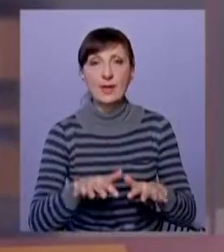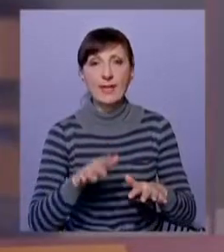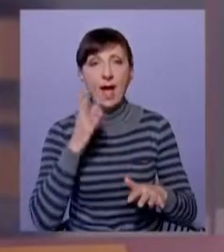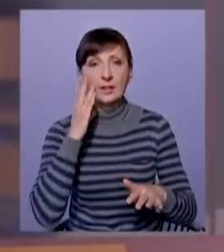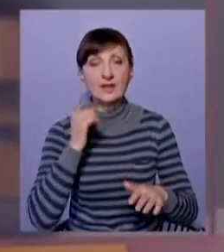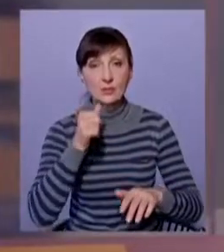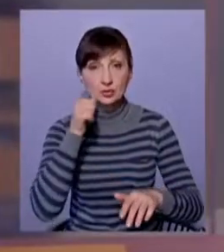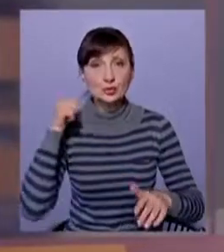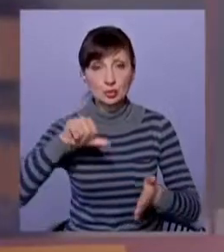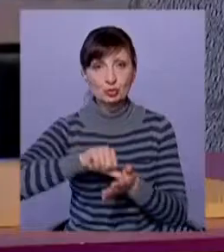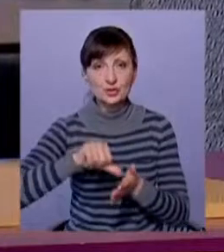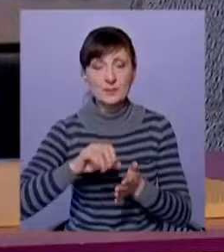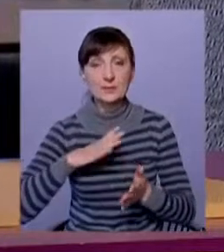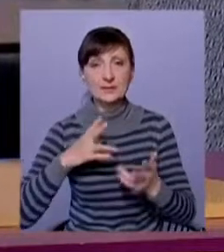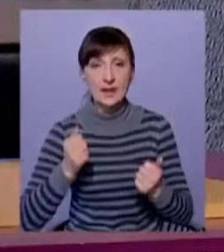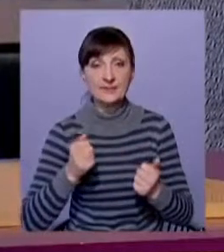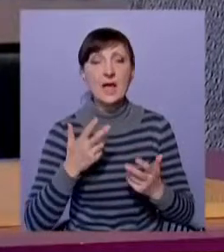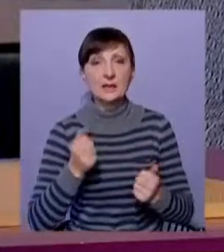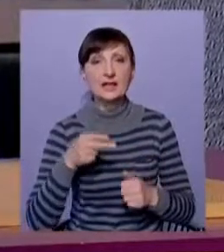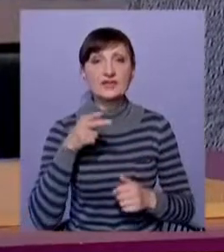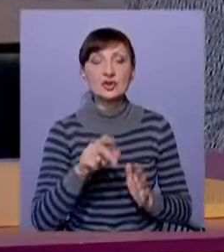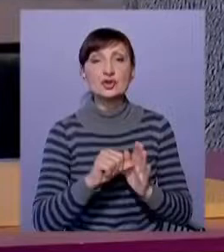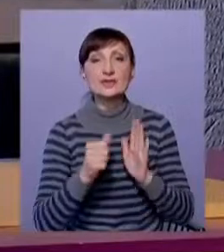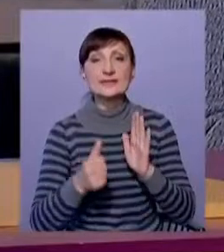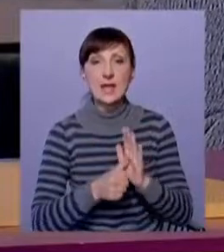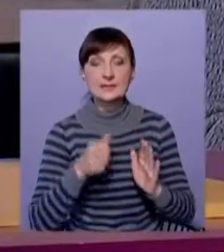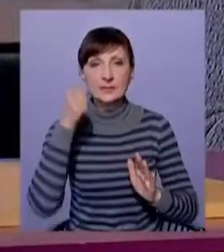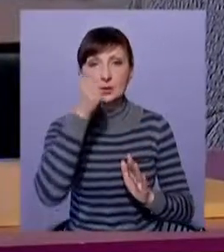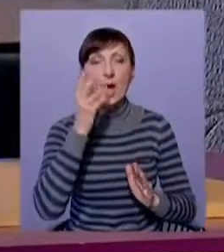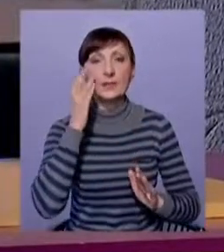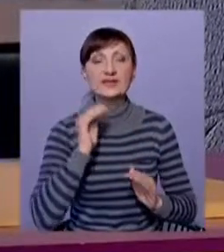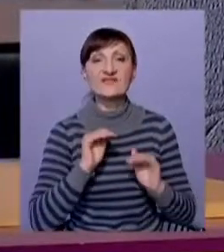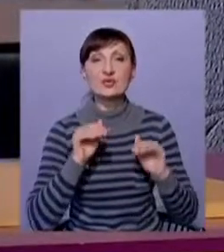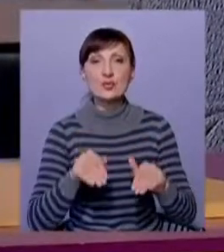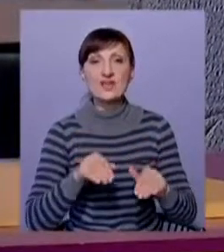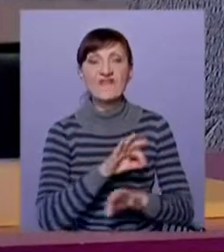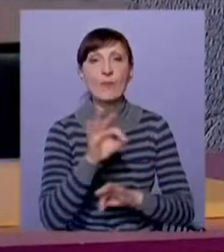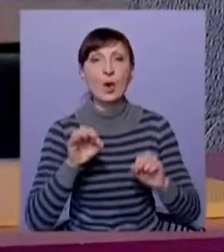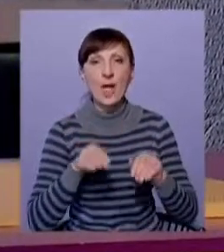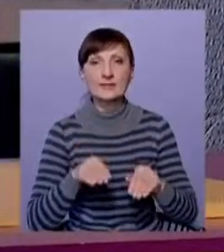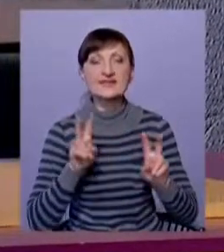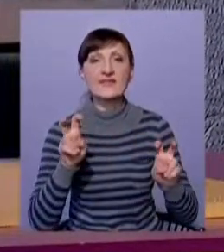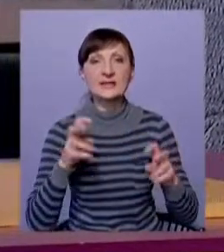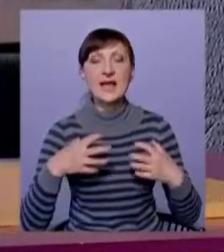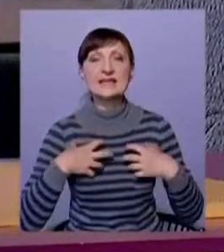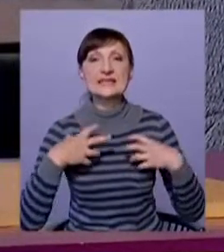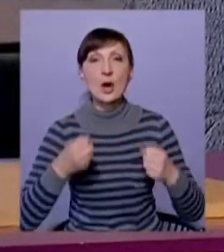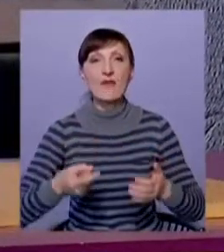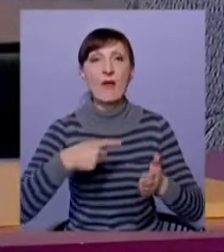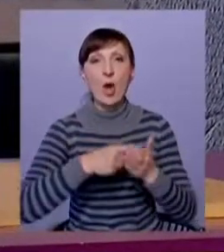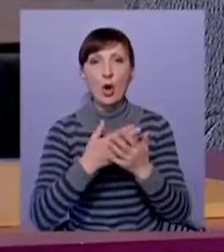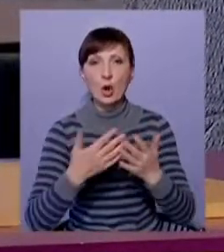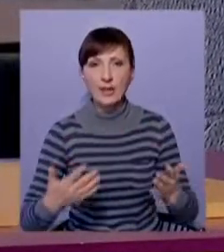году? В 2016 году да, Алмата вступила в проект «Здоровые города»,